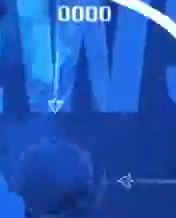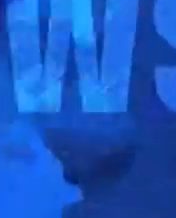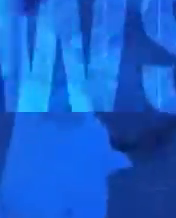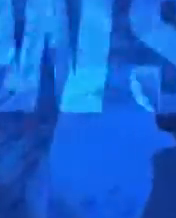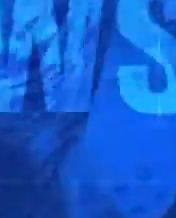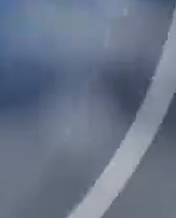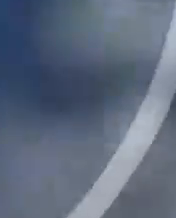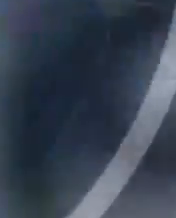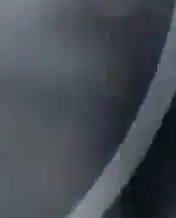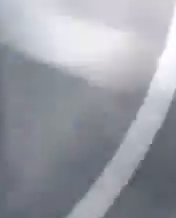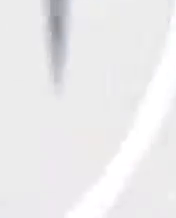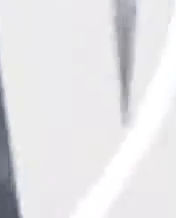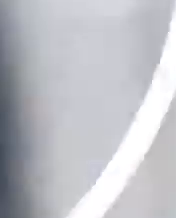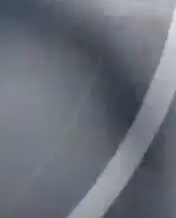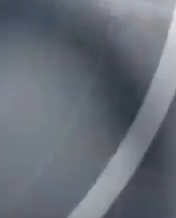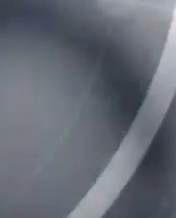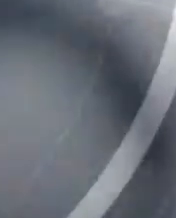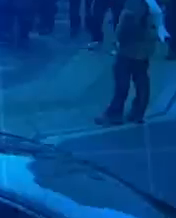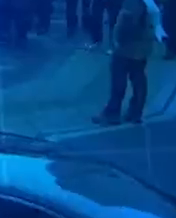아